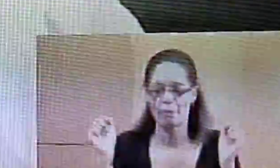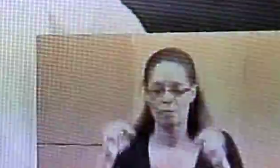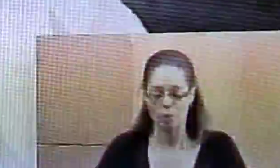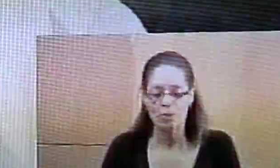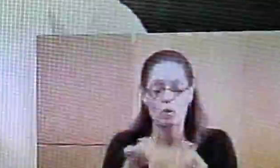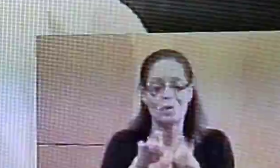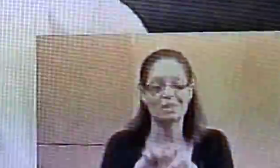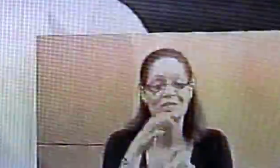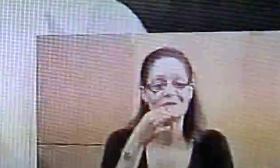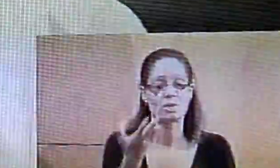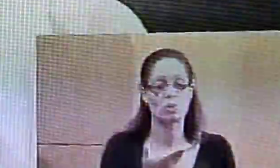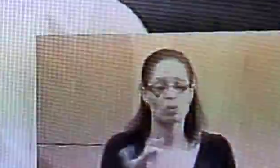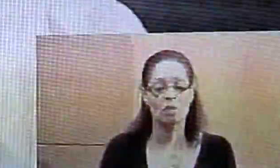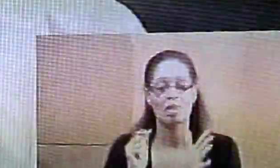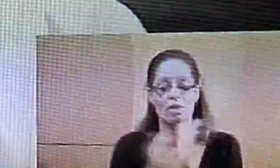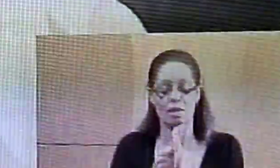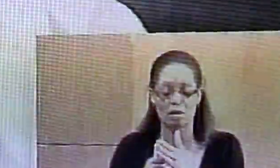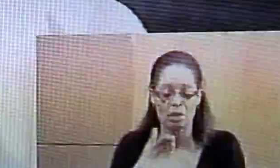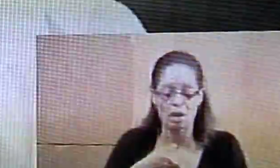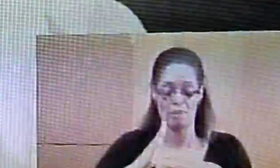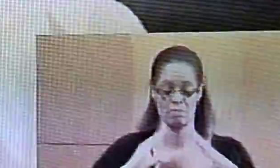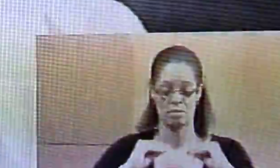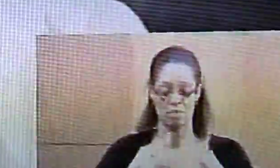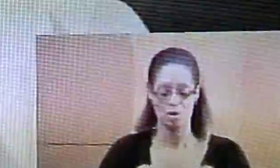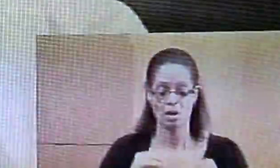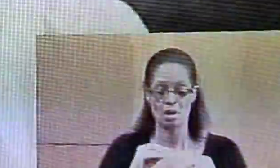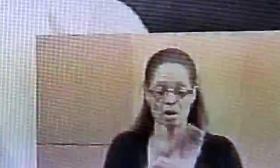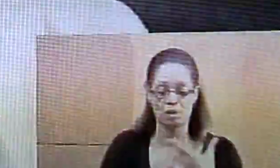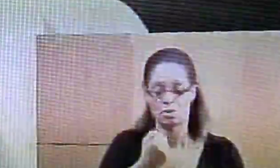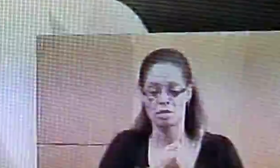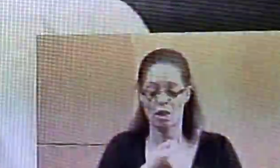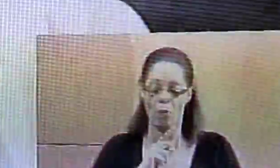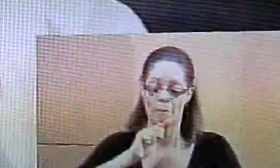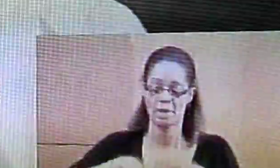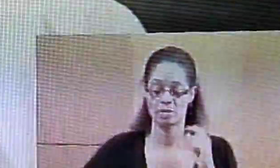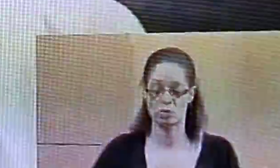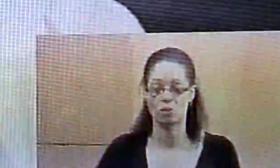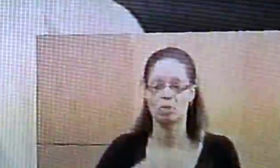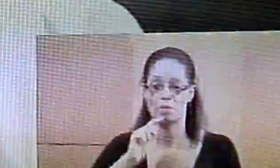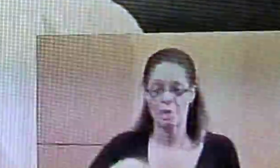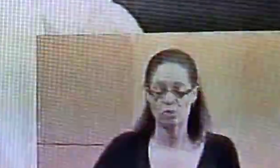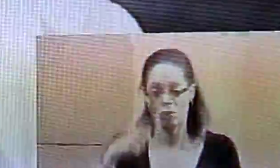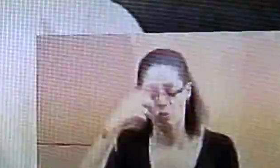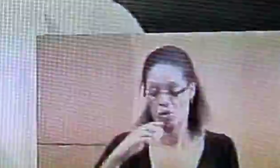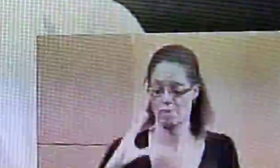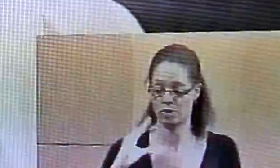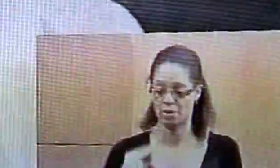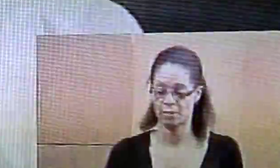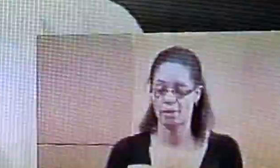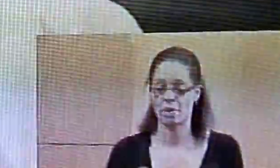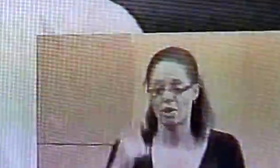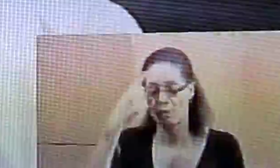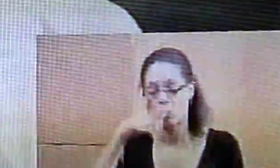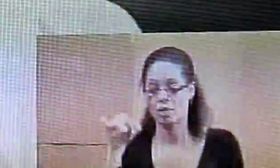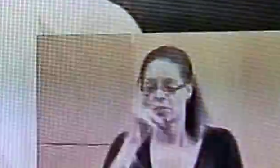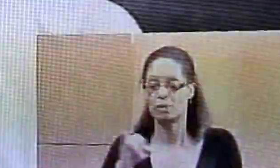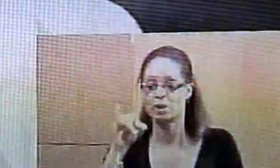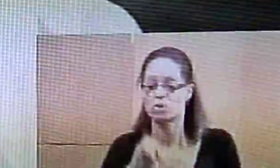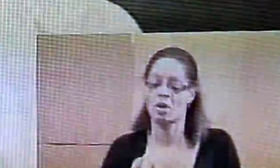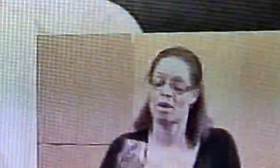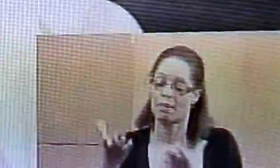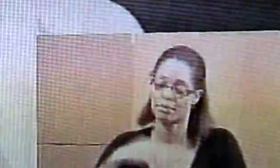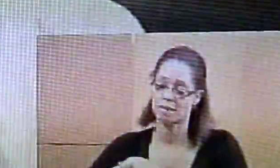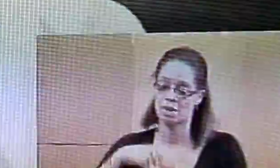précise également la date d'entrée en vigueur de la mise en œuvre obligatoire de l'amortissement pour les immobilisations